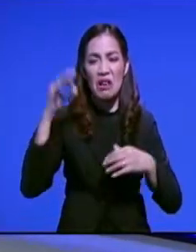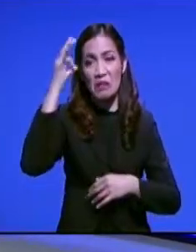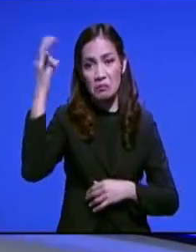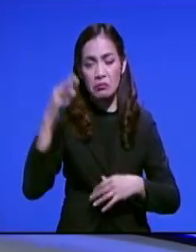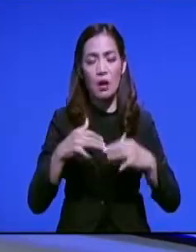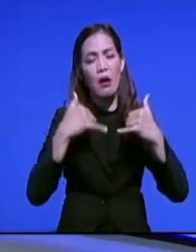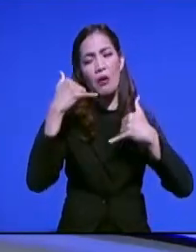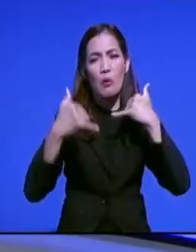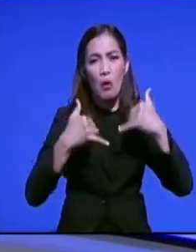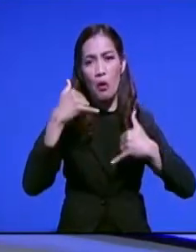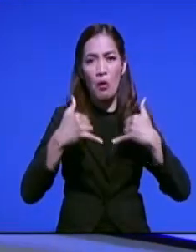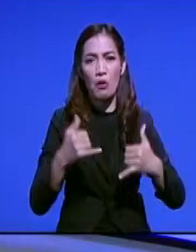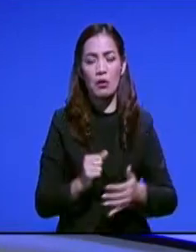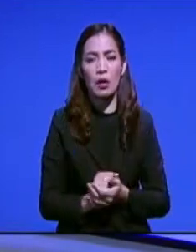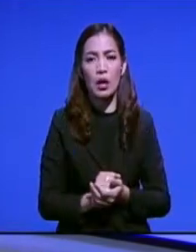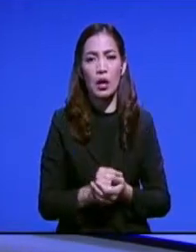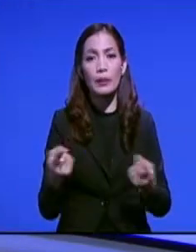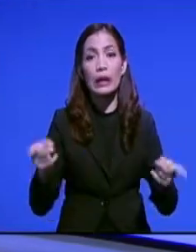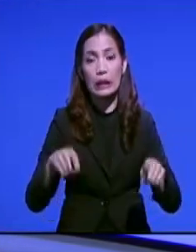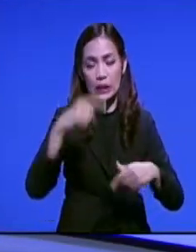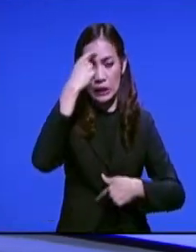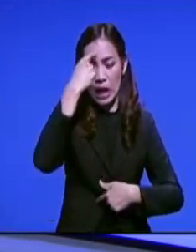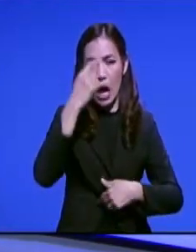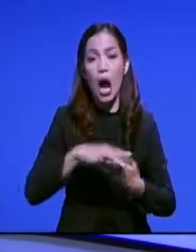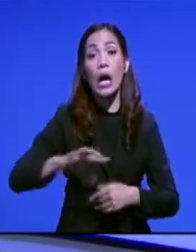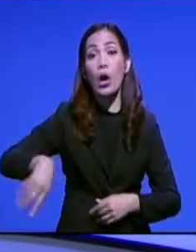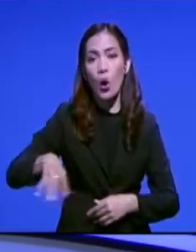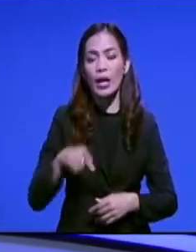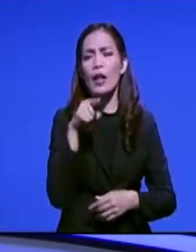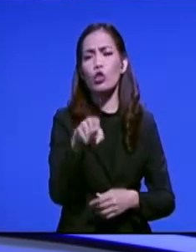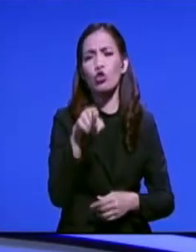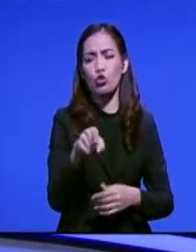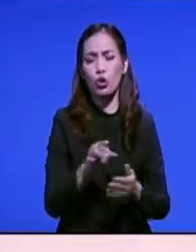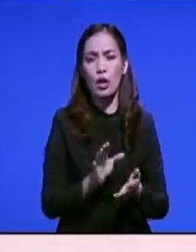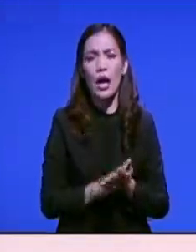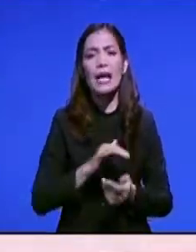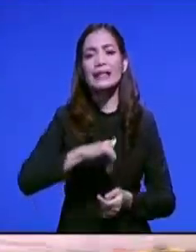ditetapkan sebagai tersangka. Keluarga pun menuntut pelaku dihukum setimpal.